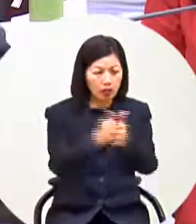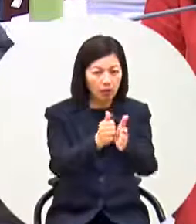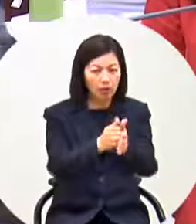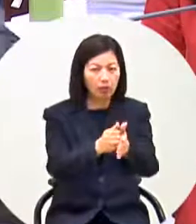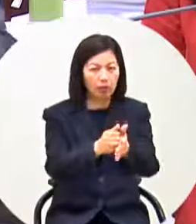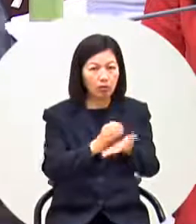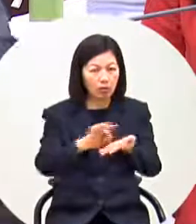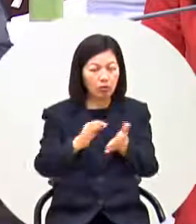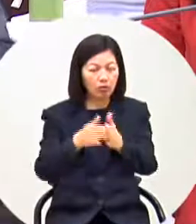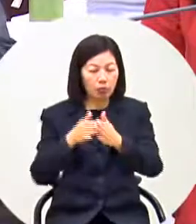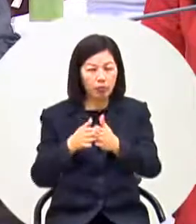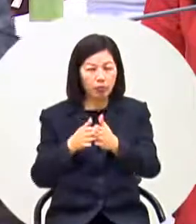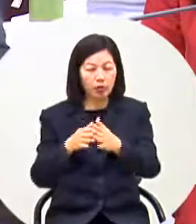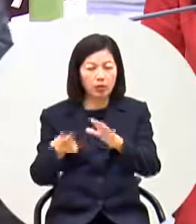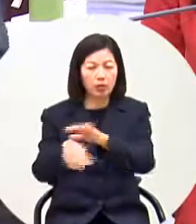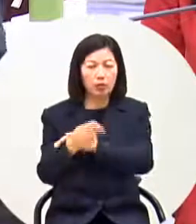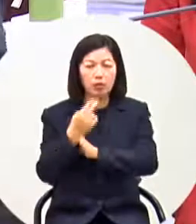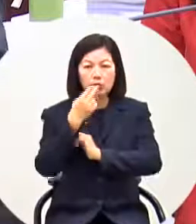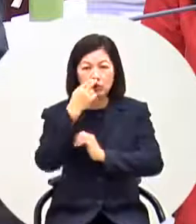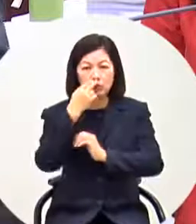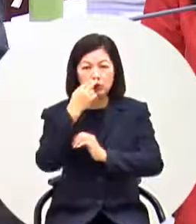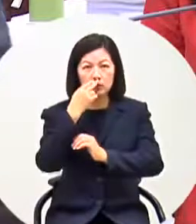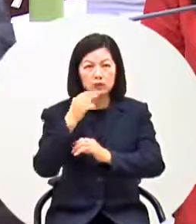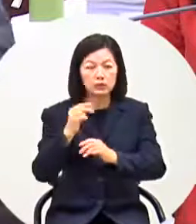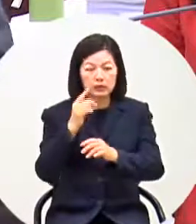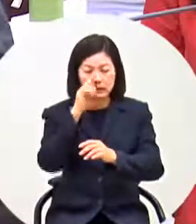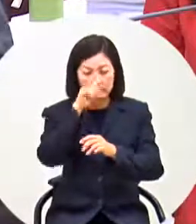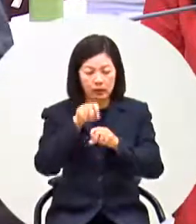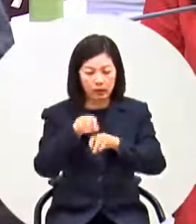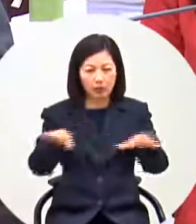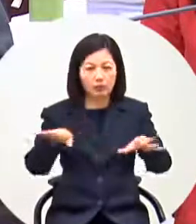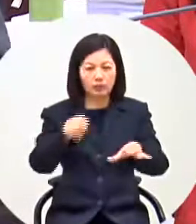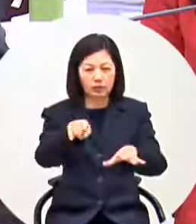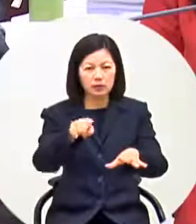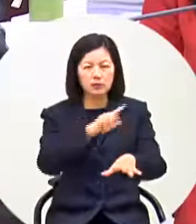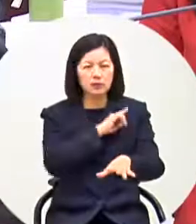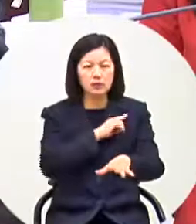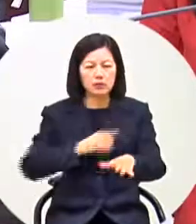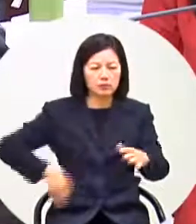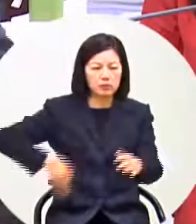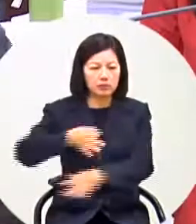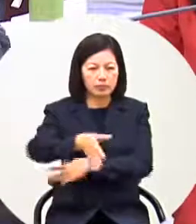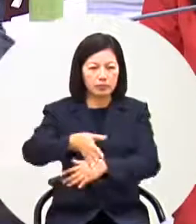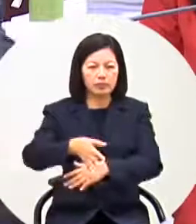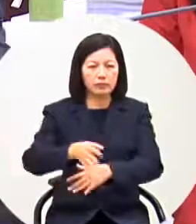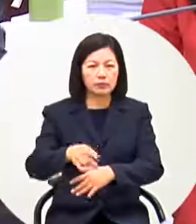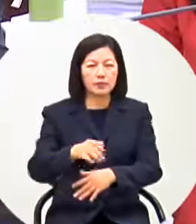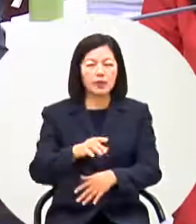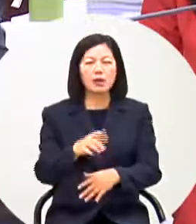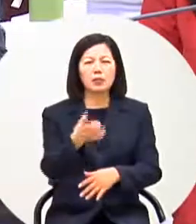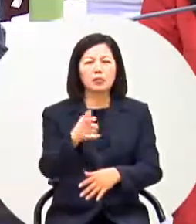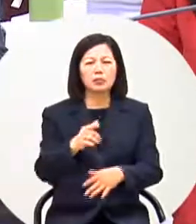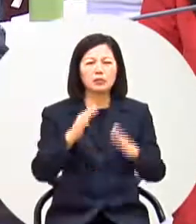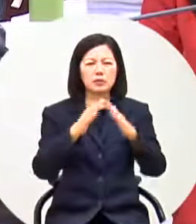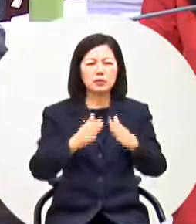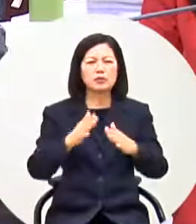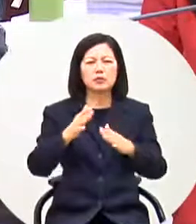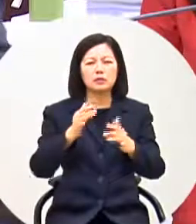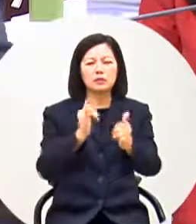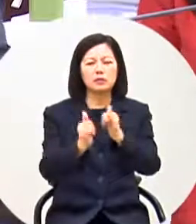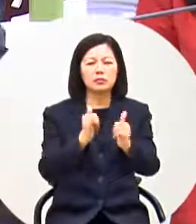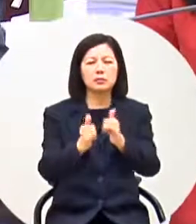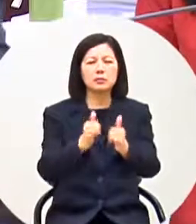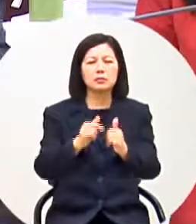染恶化者应该付钱啊，这不是用市民的纳税钱啊，这我先甲党议员讲清